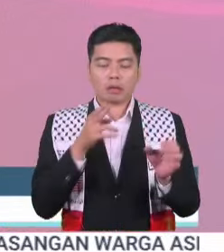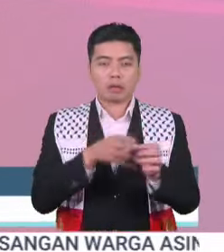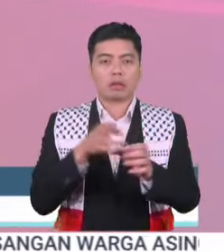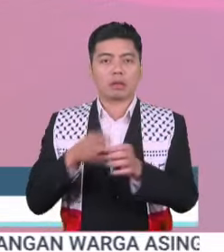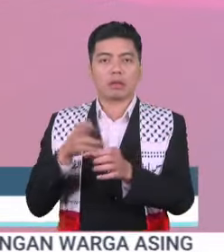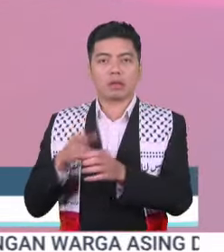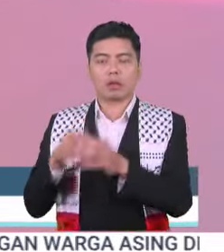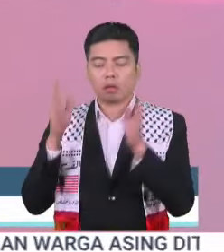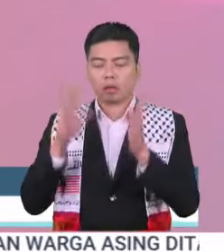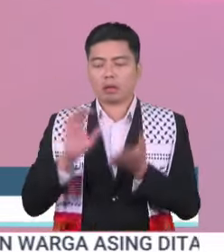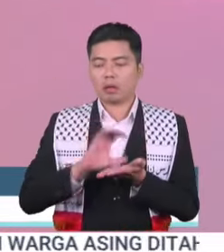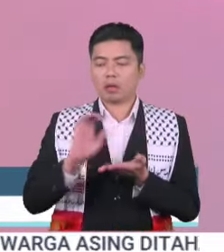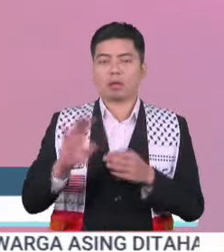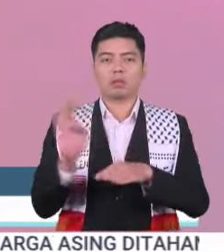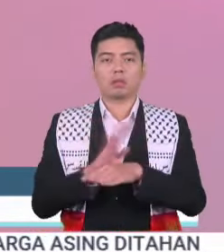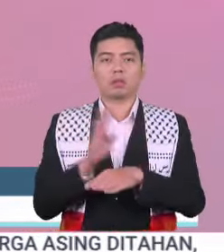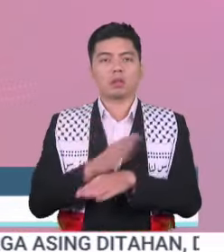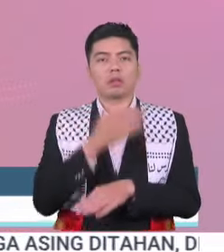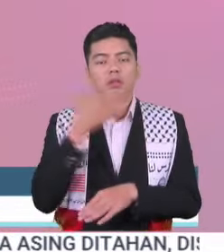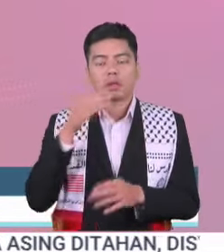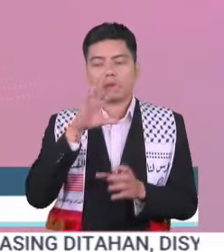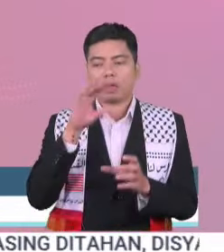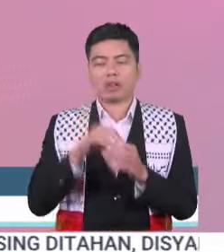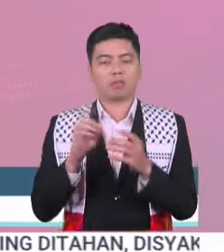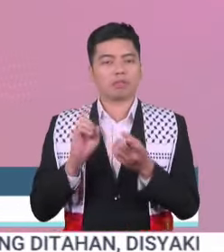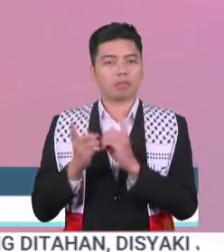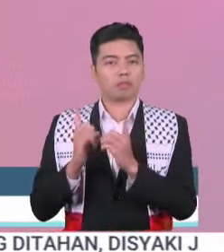penyertaan usahawan muda dalam sektor ekonomi digital.